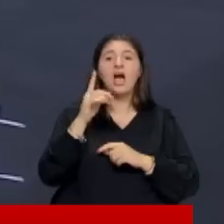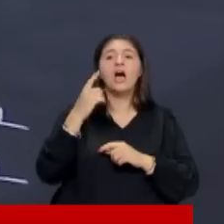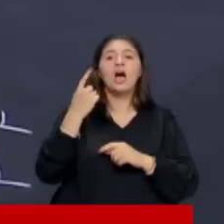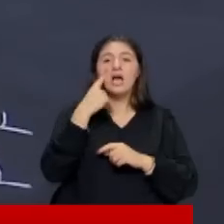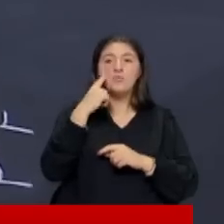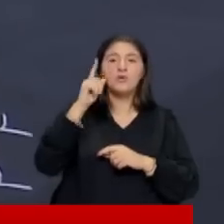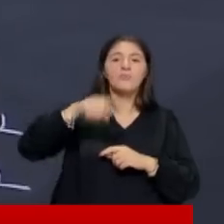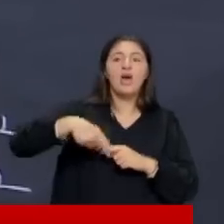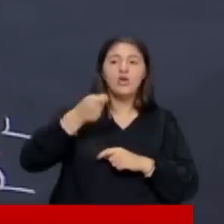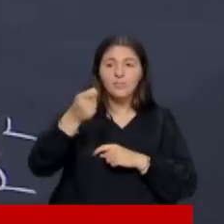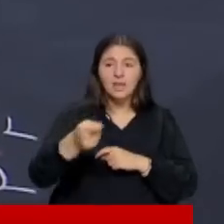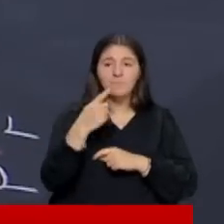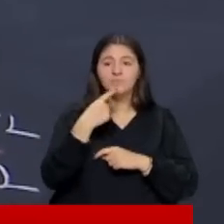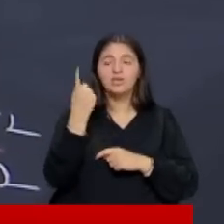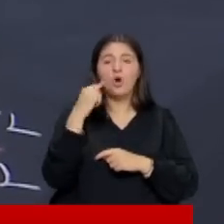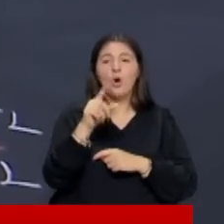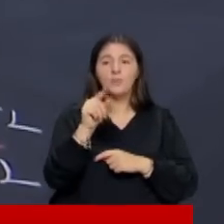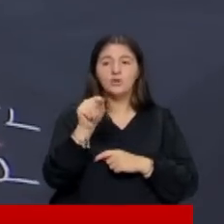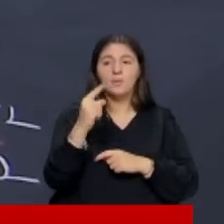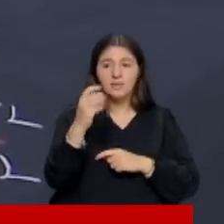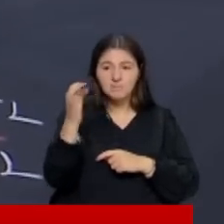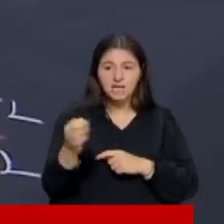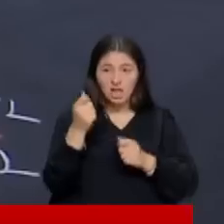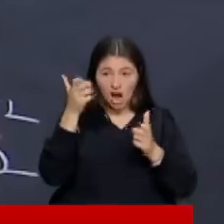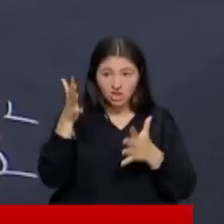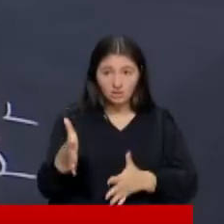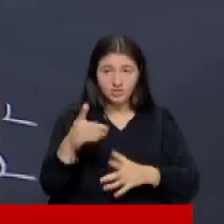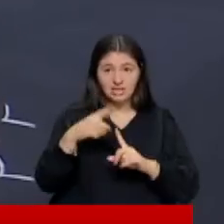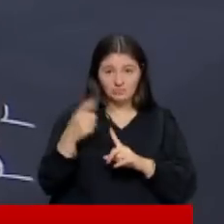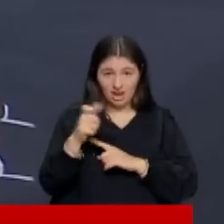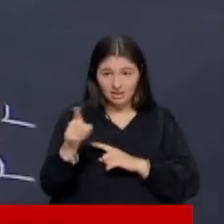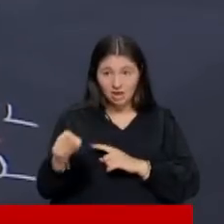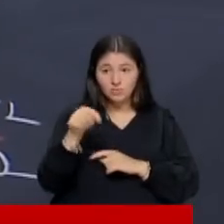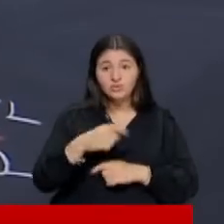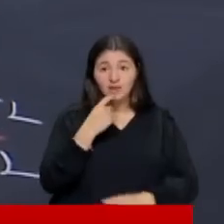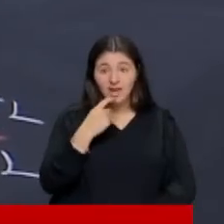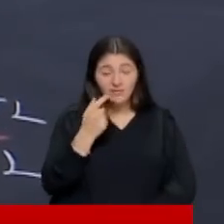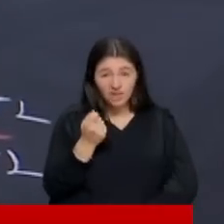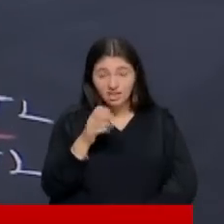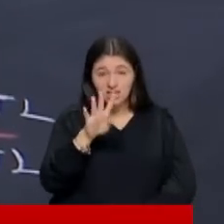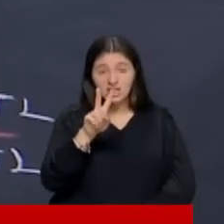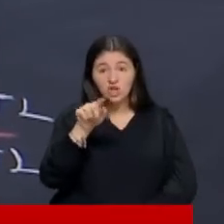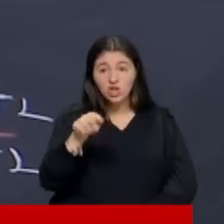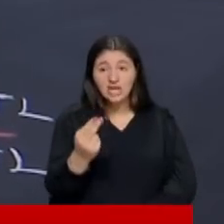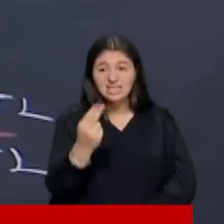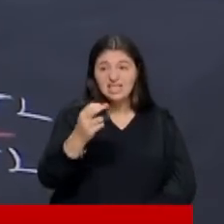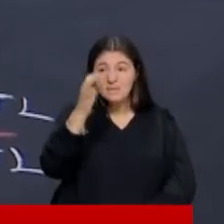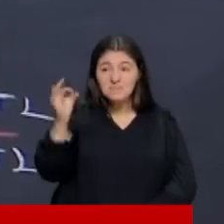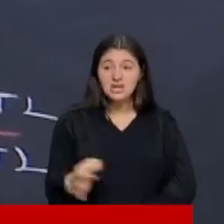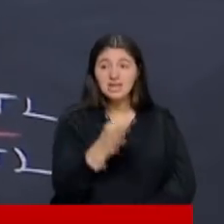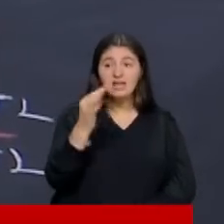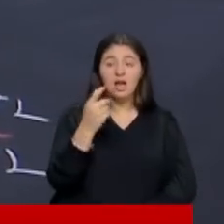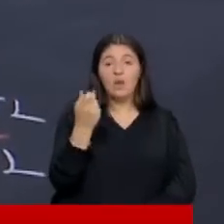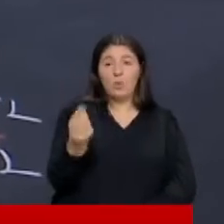ve Vergi ödemeleri geçen sene 11.1 milyar TL harcanmış Temmuz ayında bu sene bura kamp 42.7